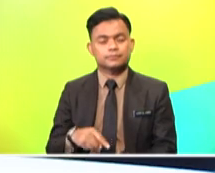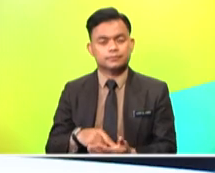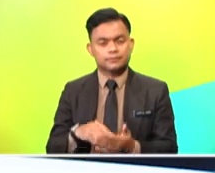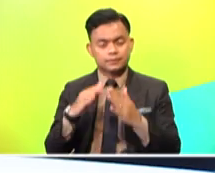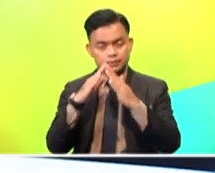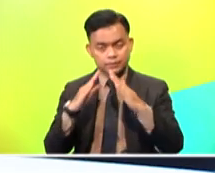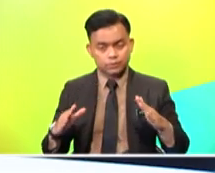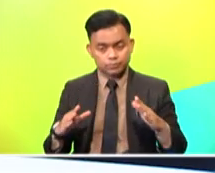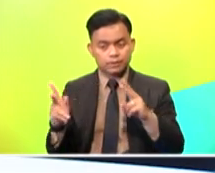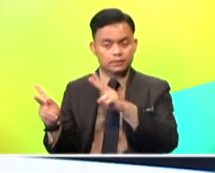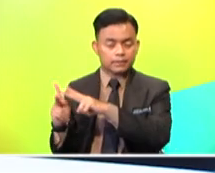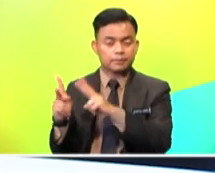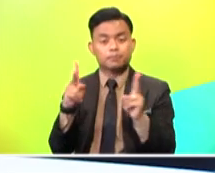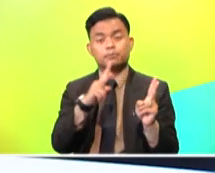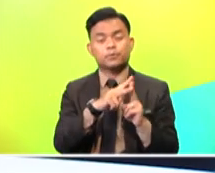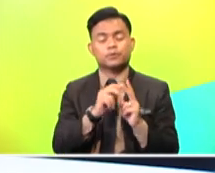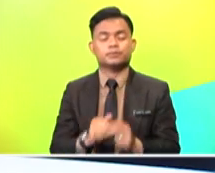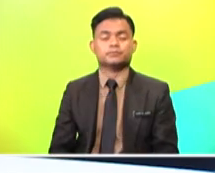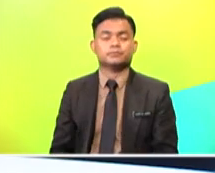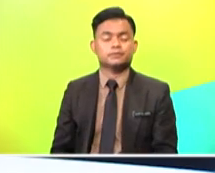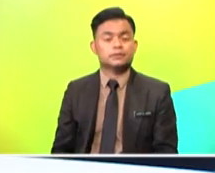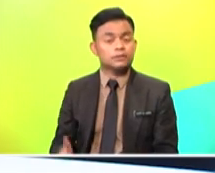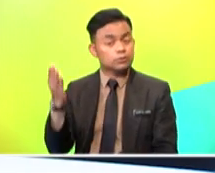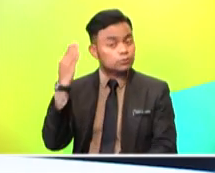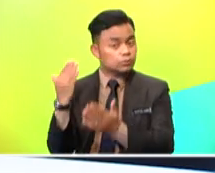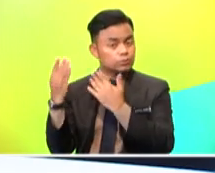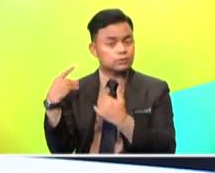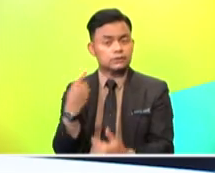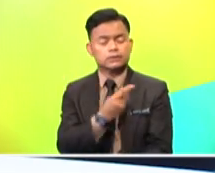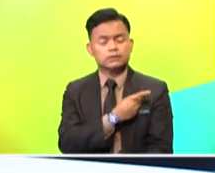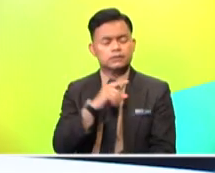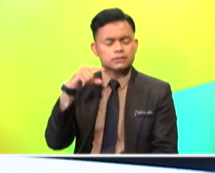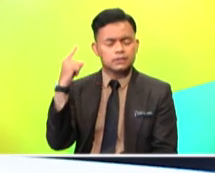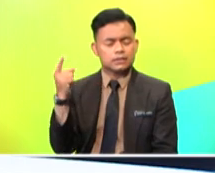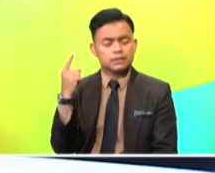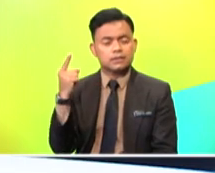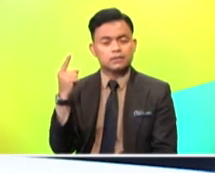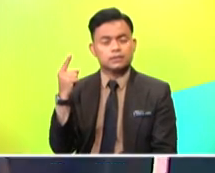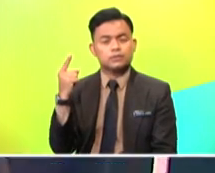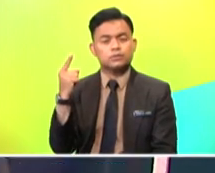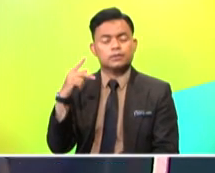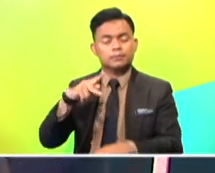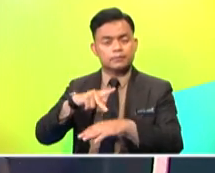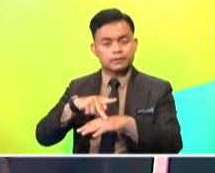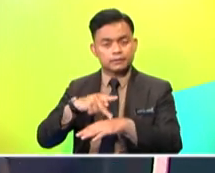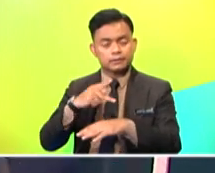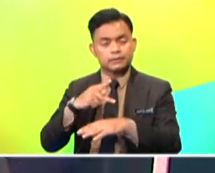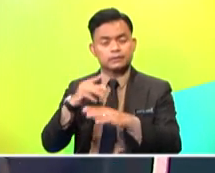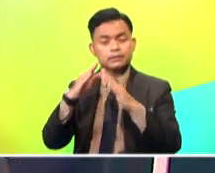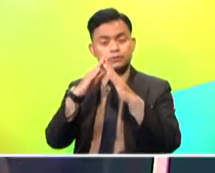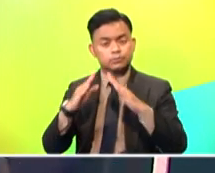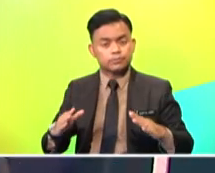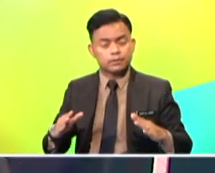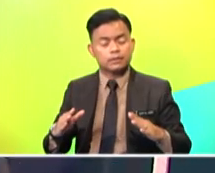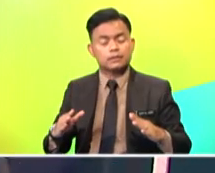Cikgu. Oh betul Irfan. Okay. Dulu kita lebih selalu panggil rumah kampung. Ini kalau sekarang